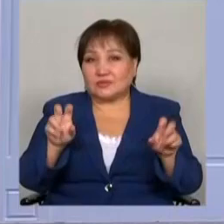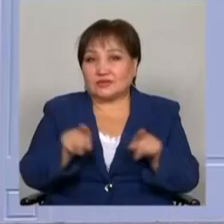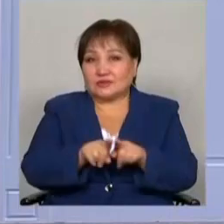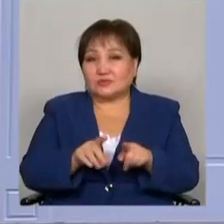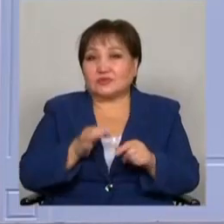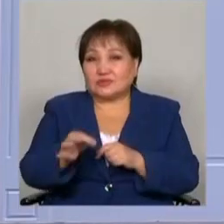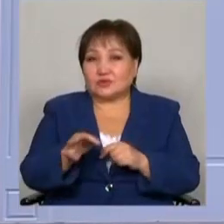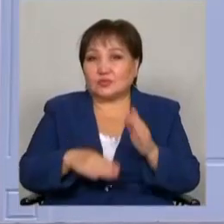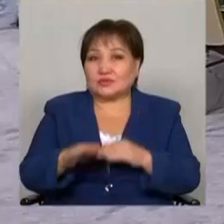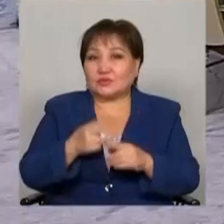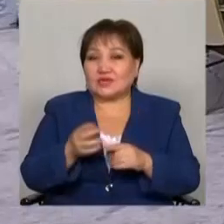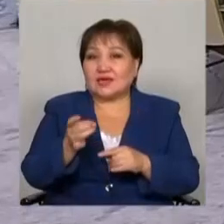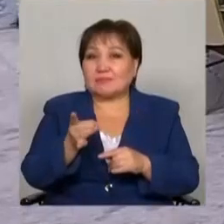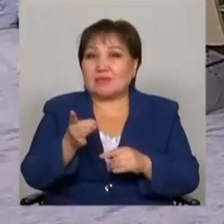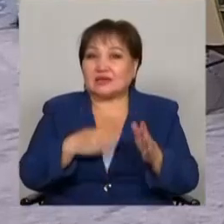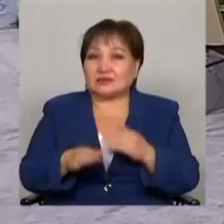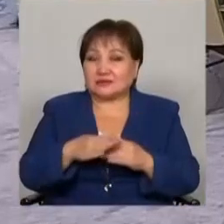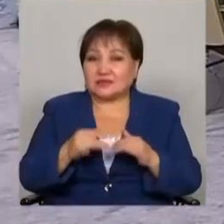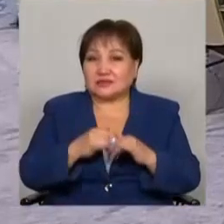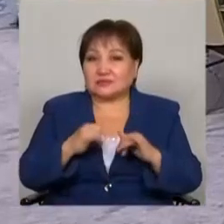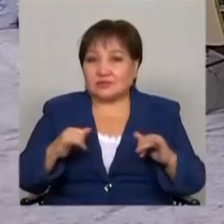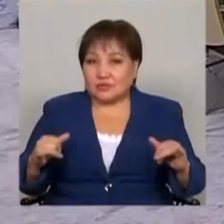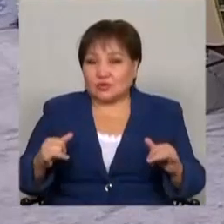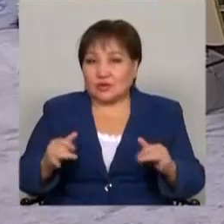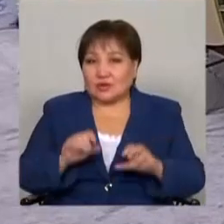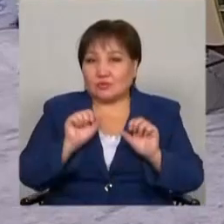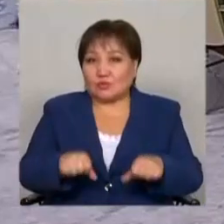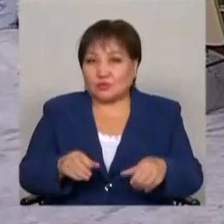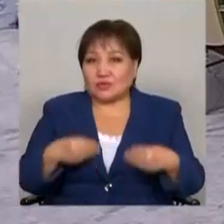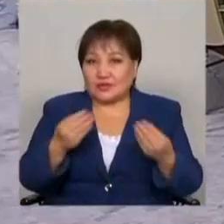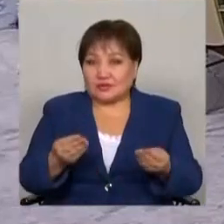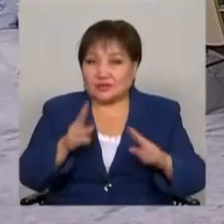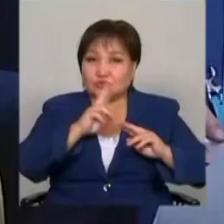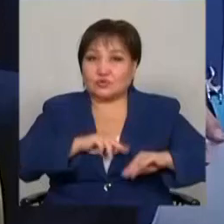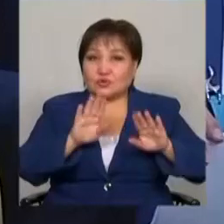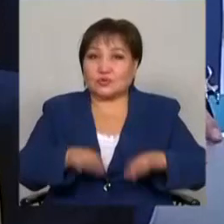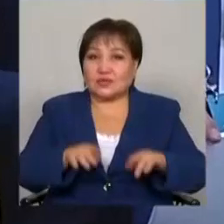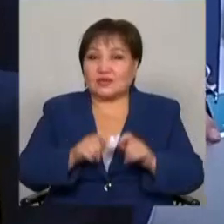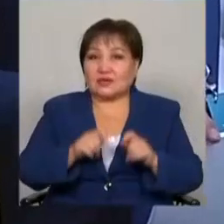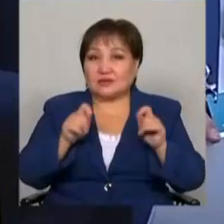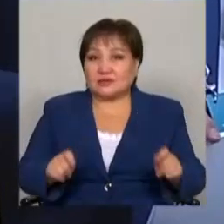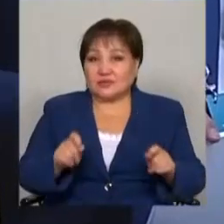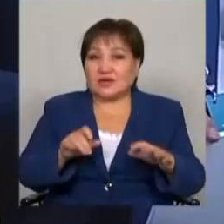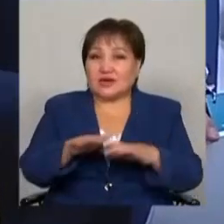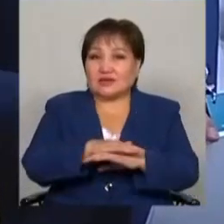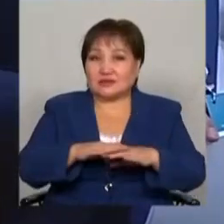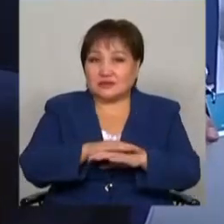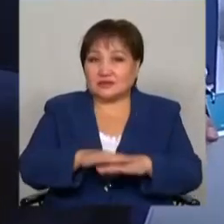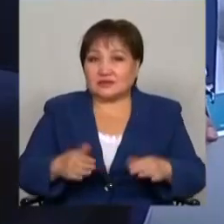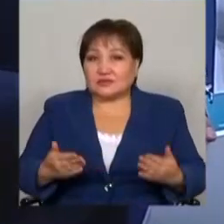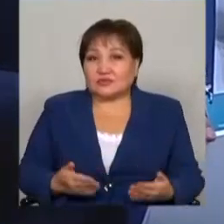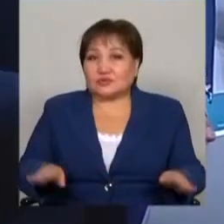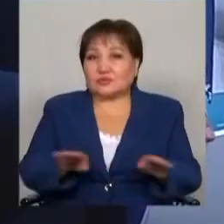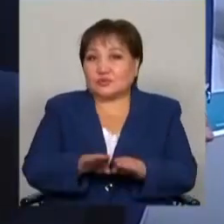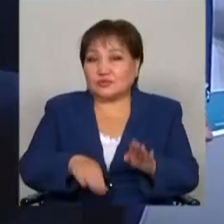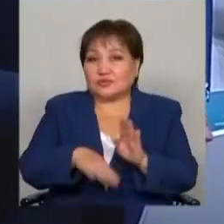аймақты тың серпінмен дамытуға мүмкіндік береді. Жұмыс орындары ашылып, халықтың әл-ауқаты жақсара түседі деп ойлаймын.